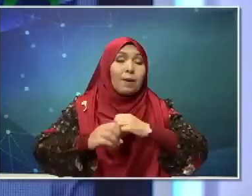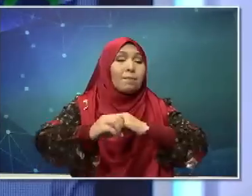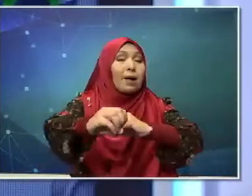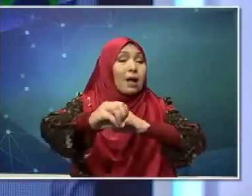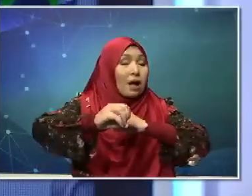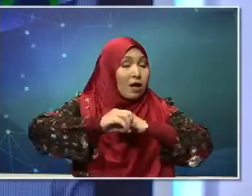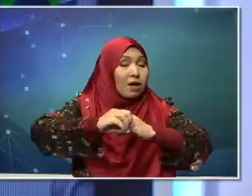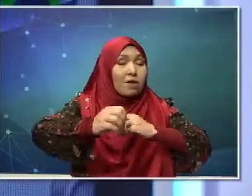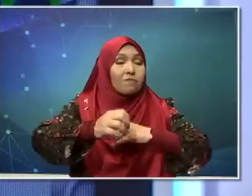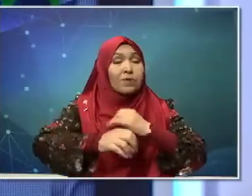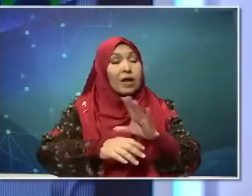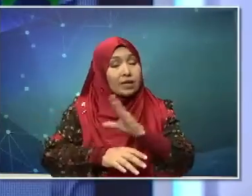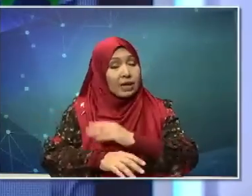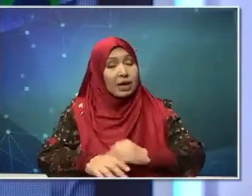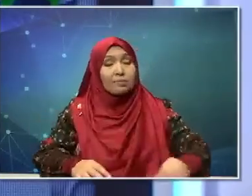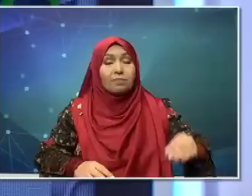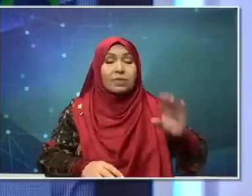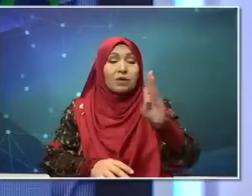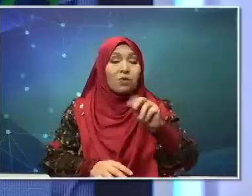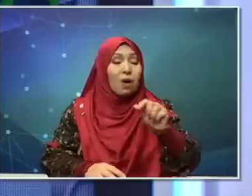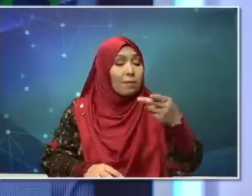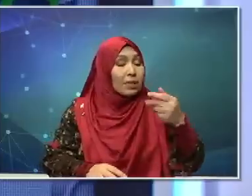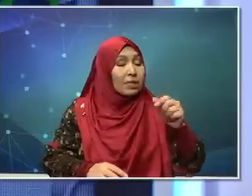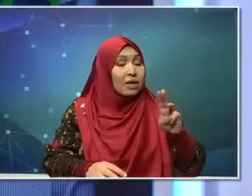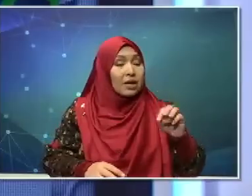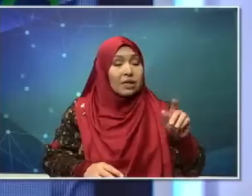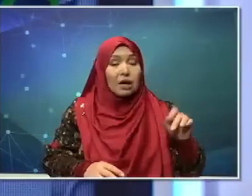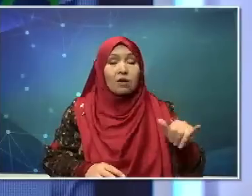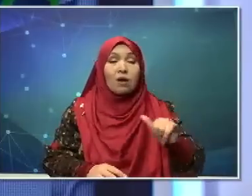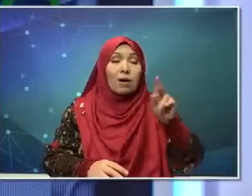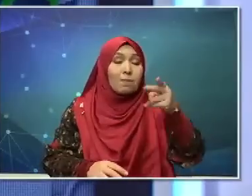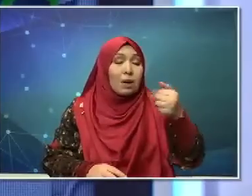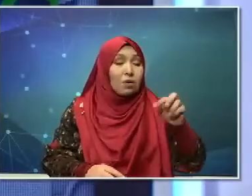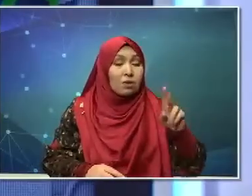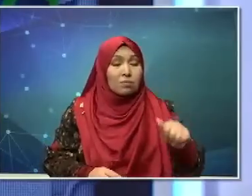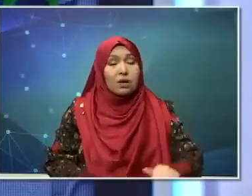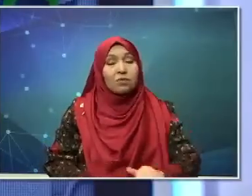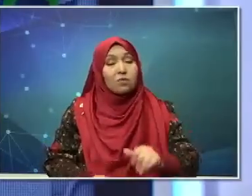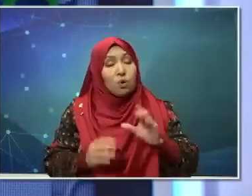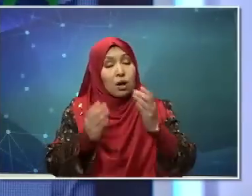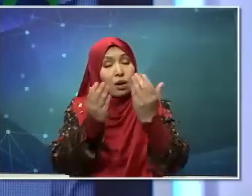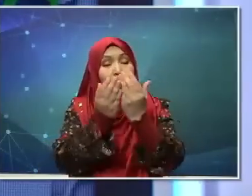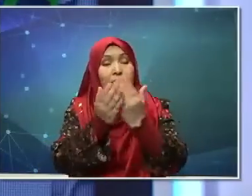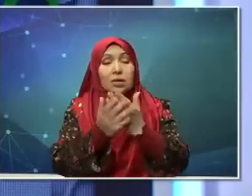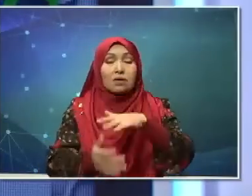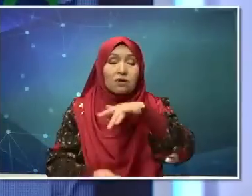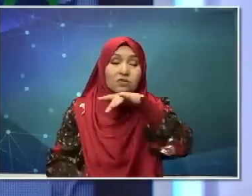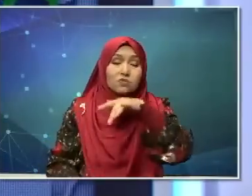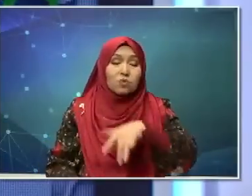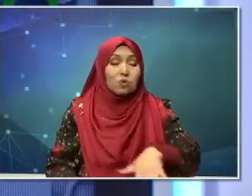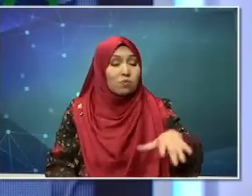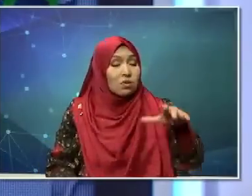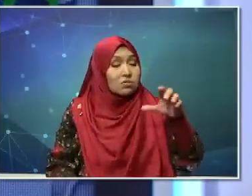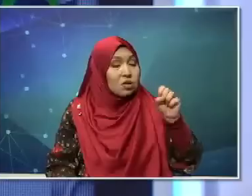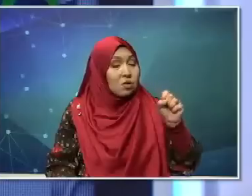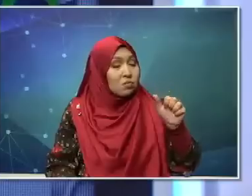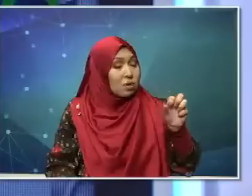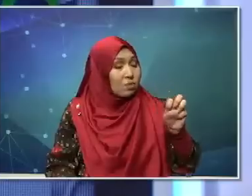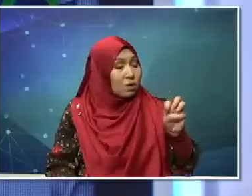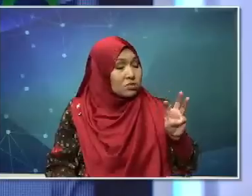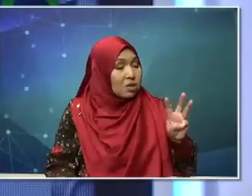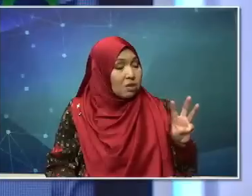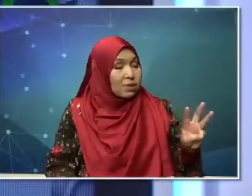belok Mati Gaya Rohma Rohim Allahumma Sayyidina Muhammadin wa'alaa